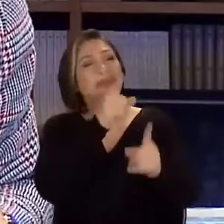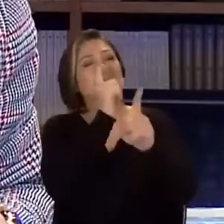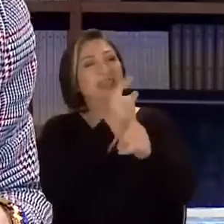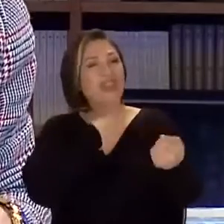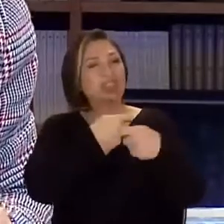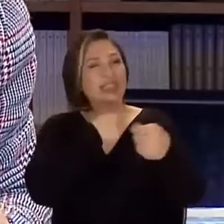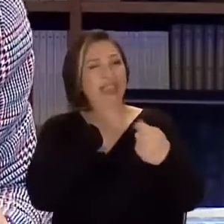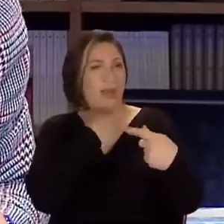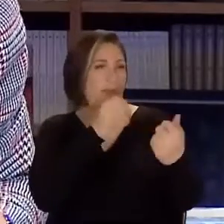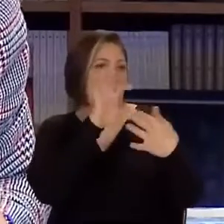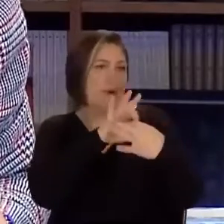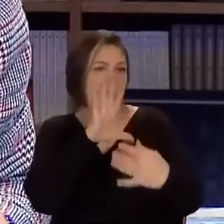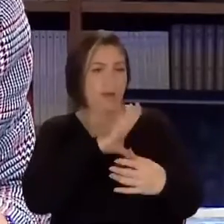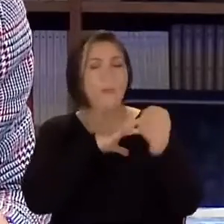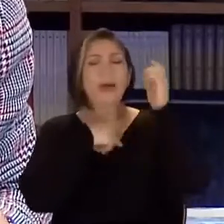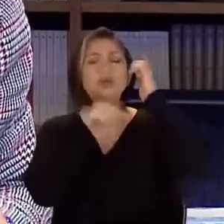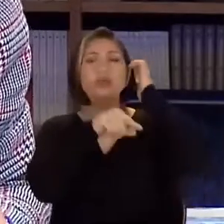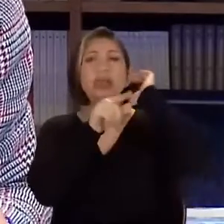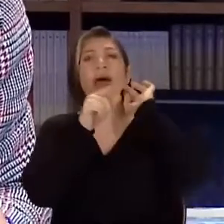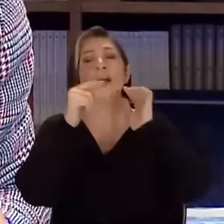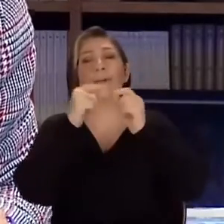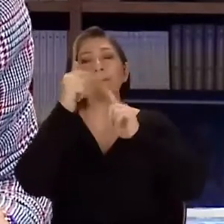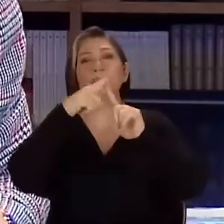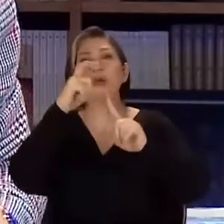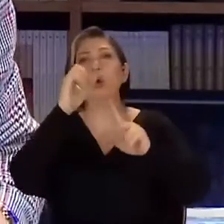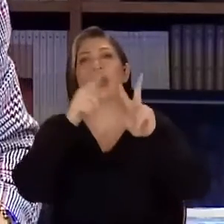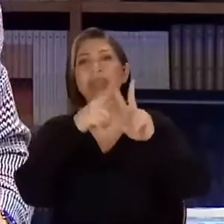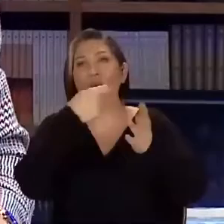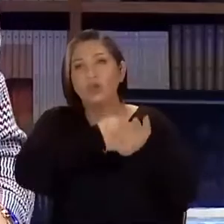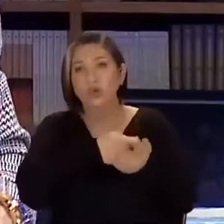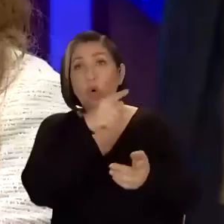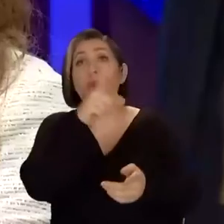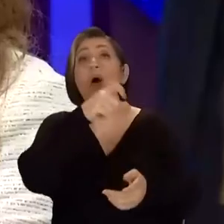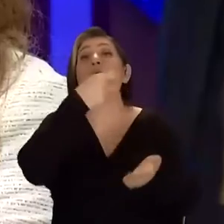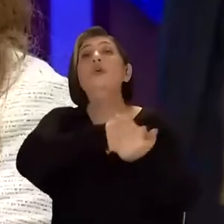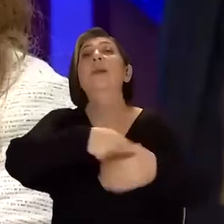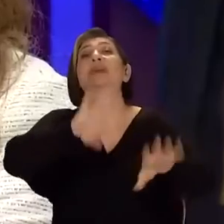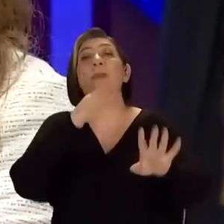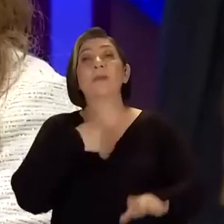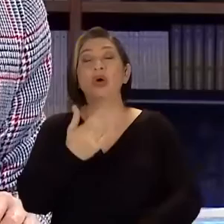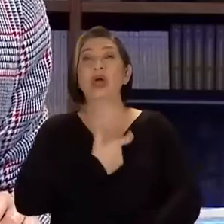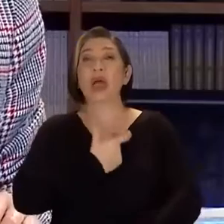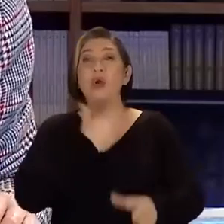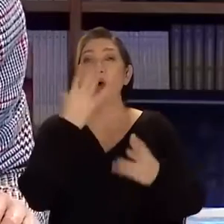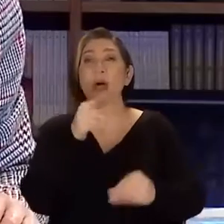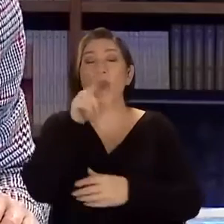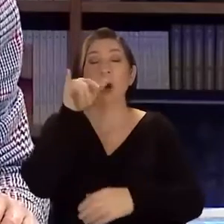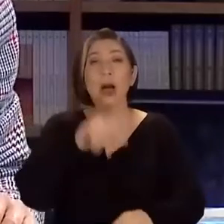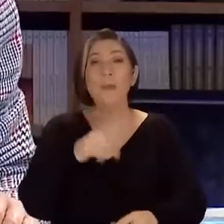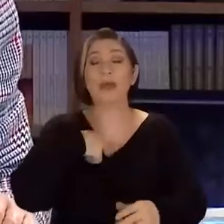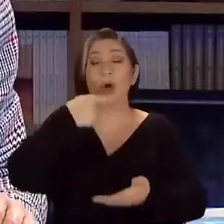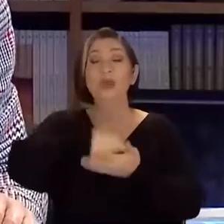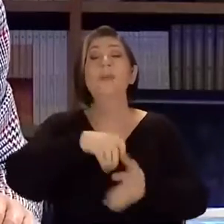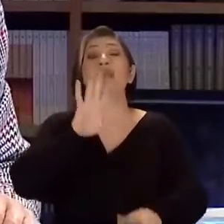sizin şirketinizde çalışıyorum. Bana şu kadar Bitcoin ödüyorsunuz. O ay ödemezseniz ben bunu kanuni olarak haklarımı, şu Bitcoin'i